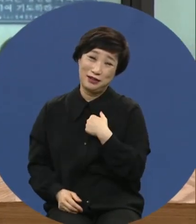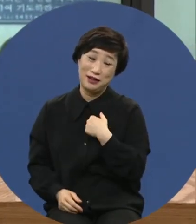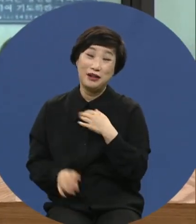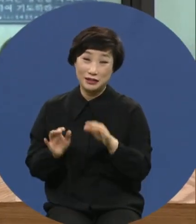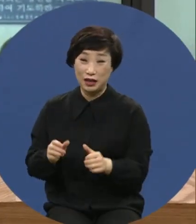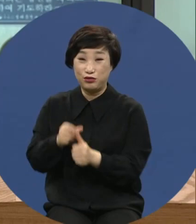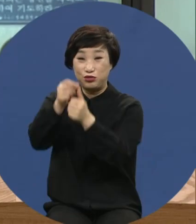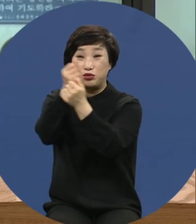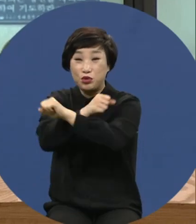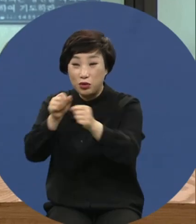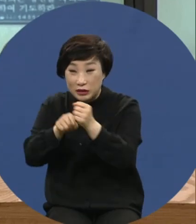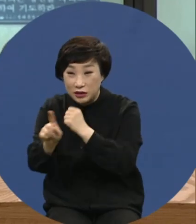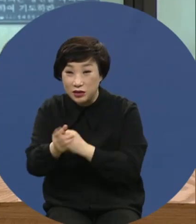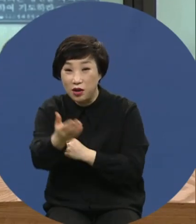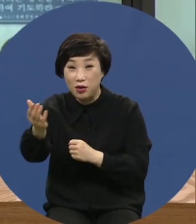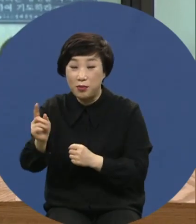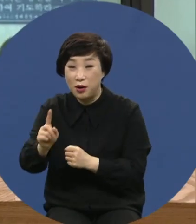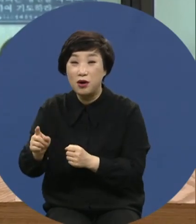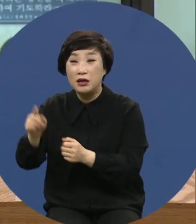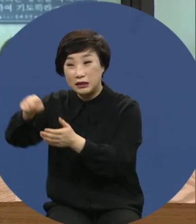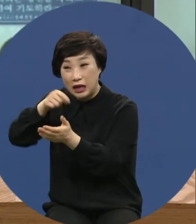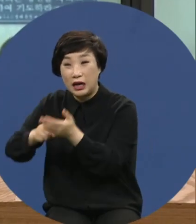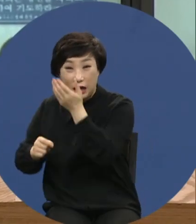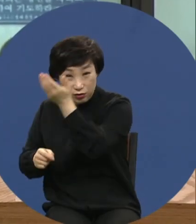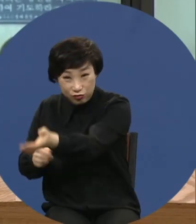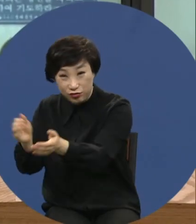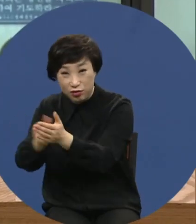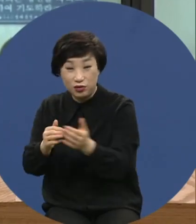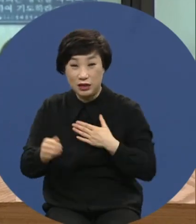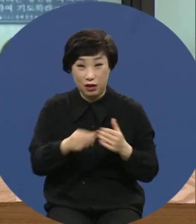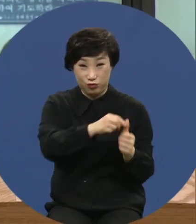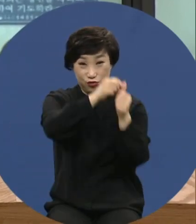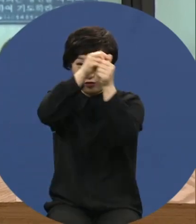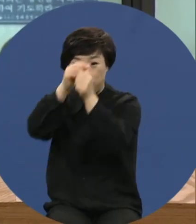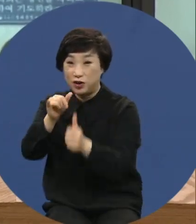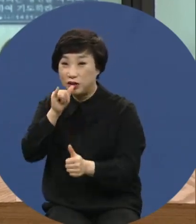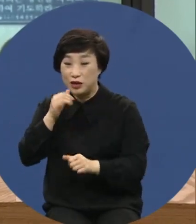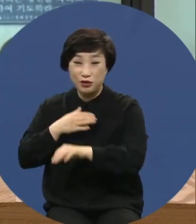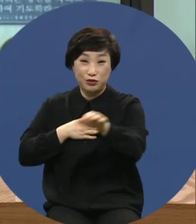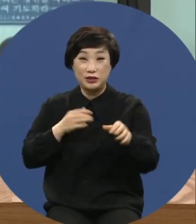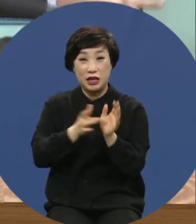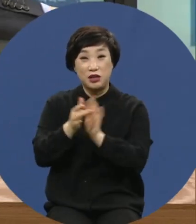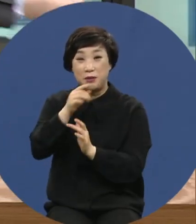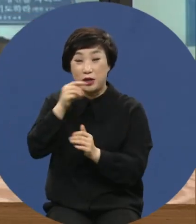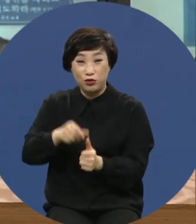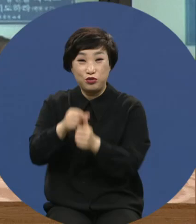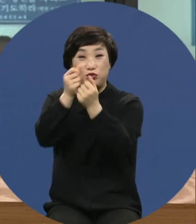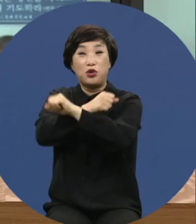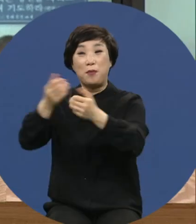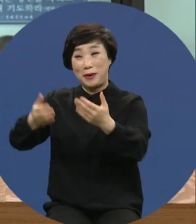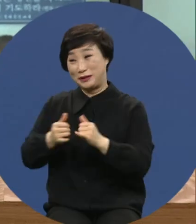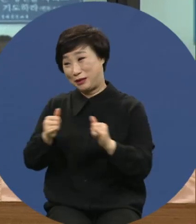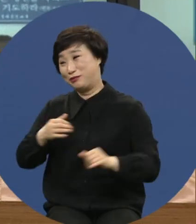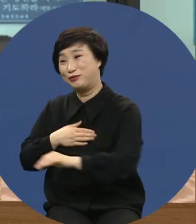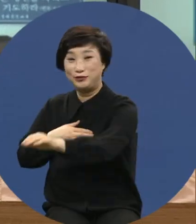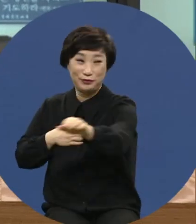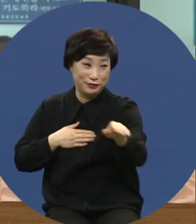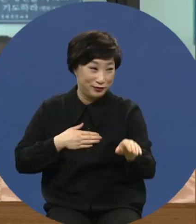구속이란 말은 대가를 지불하고 살려냈다 이 말입니다. 우리는 예수 피로 구속받은